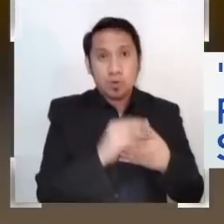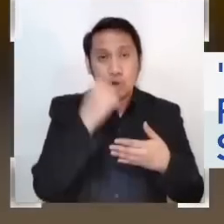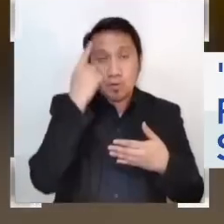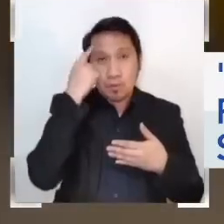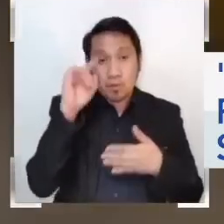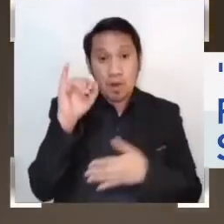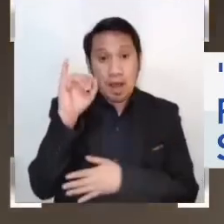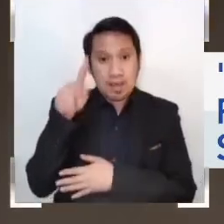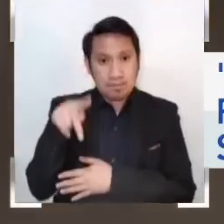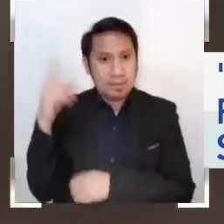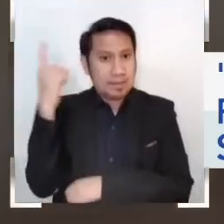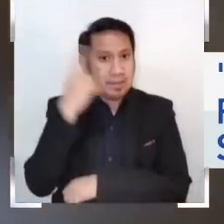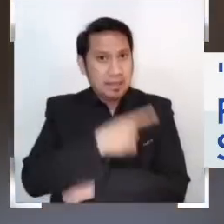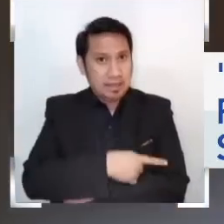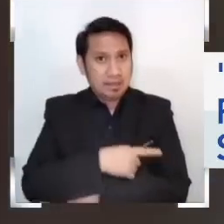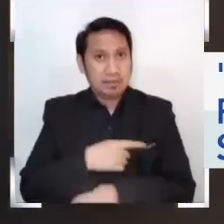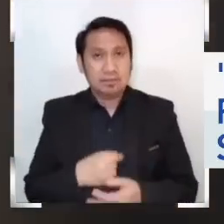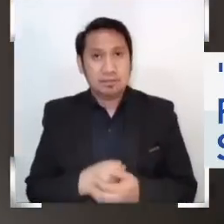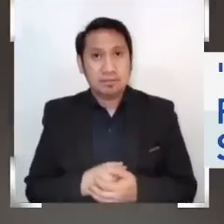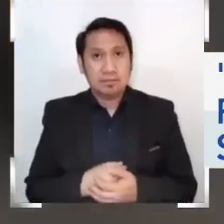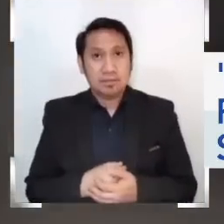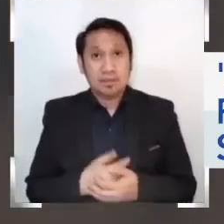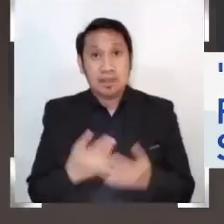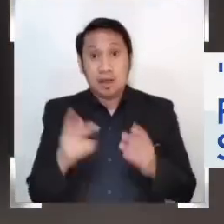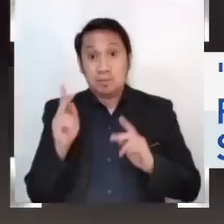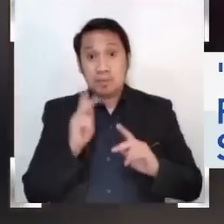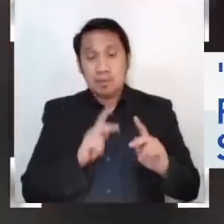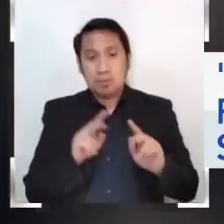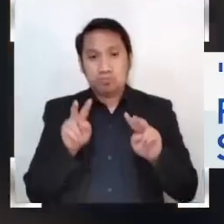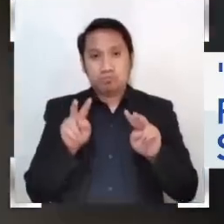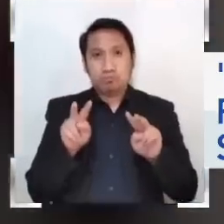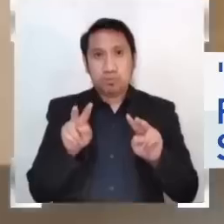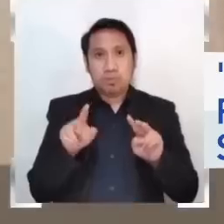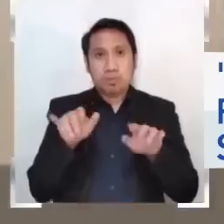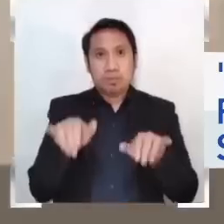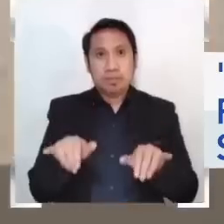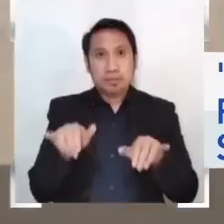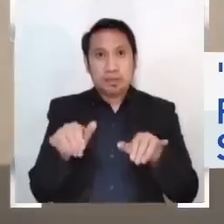Day. Kaya mga nanood, nagpaumaga na roon.